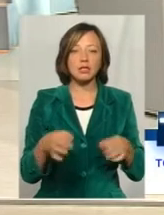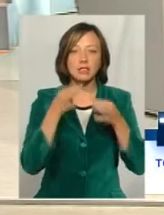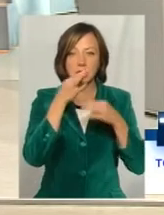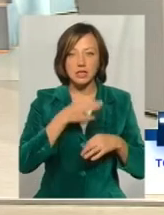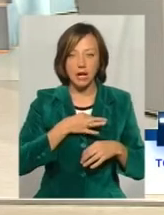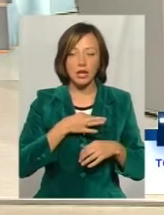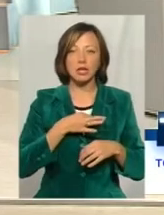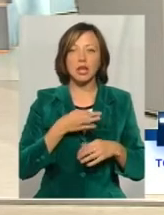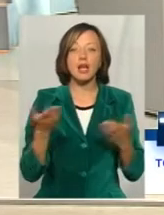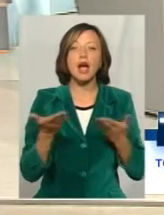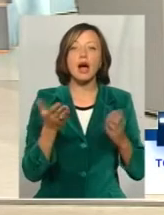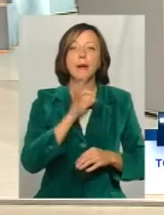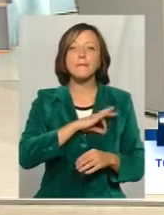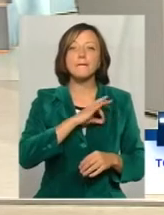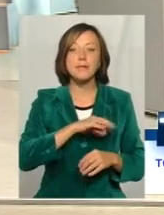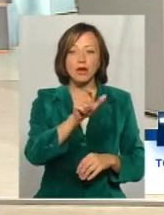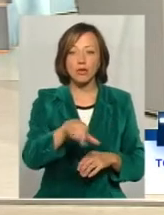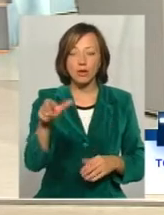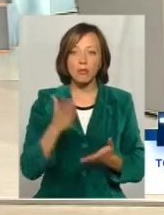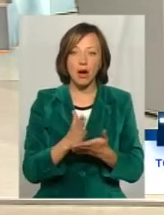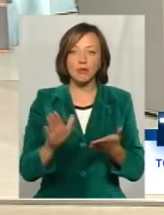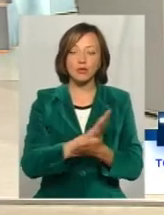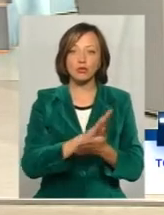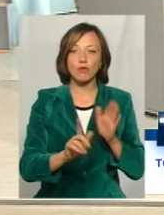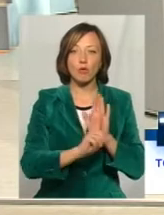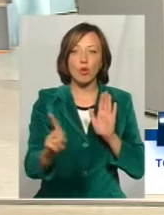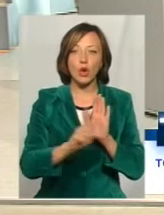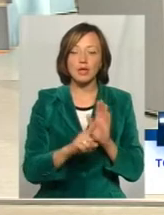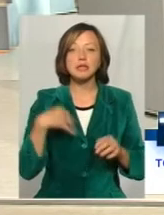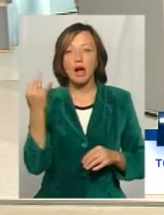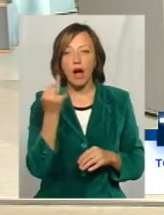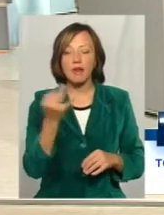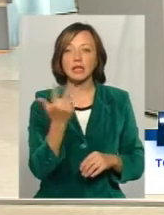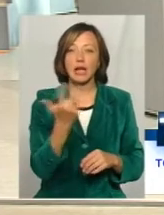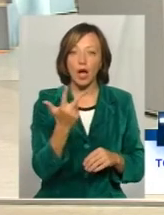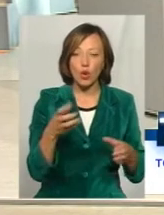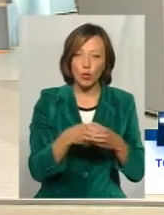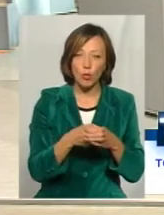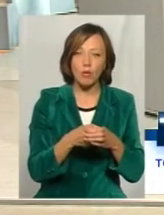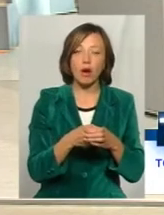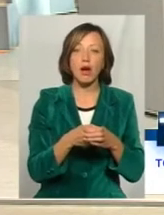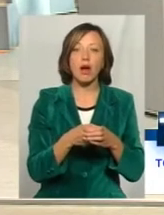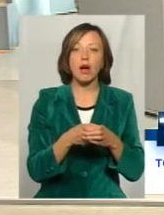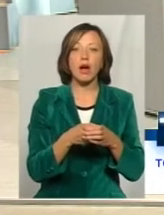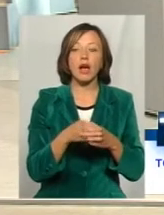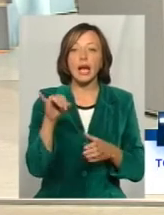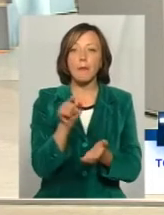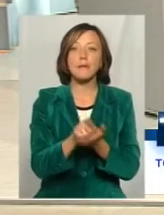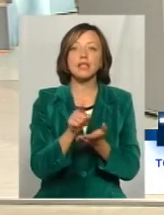які чергові мають право на безкоштовний проїзд? Це вас цікаве, третя група і